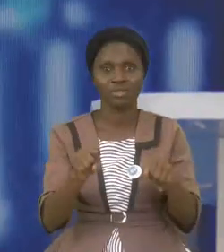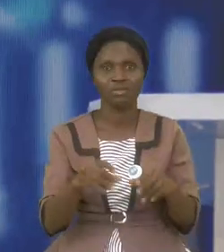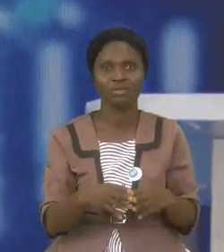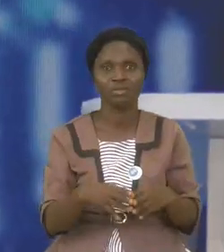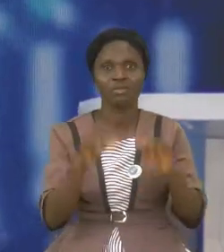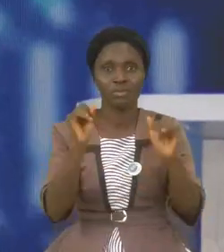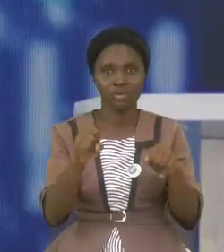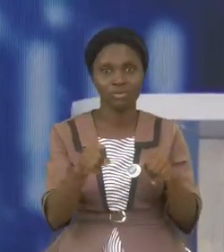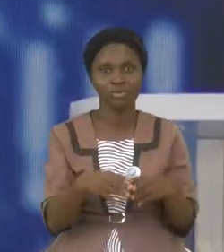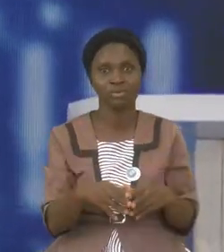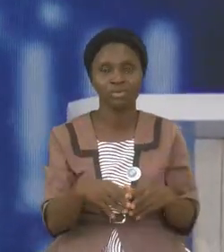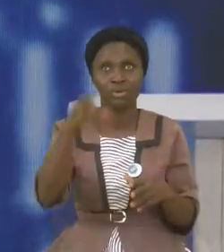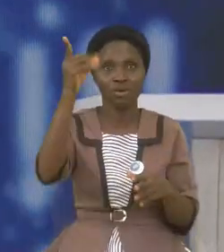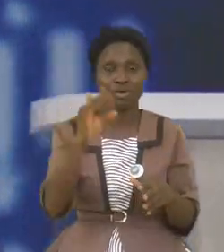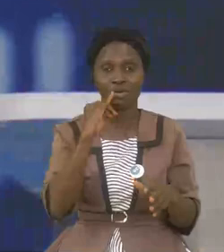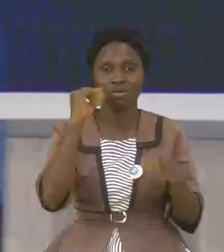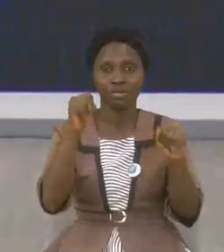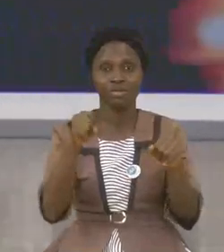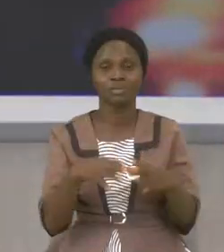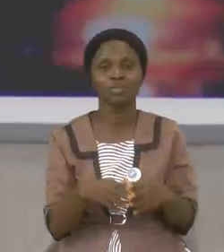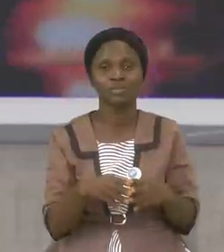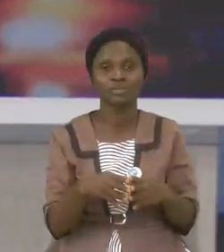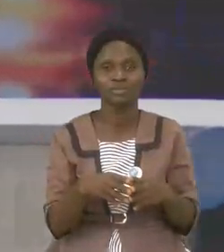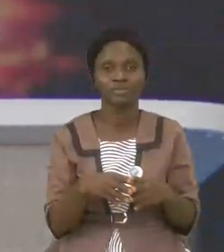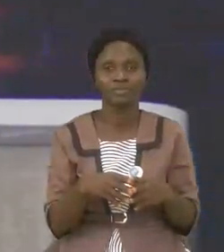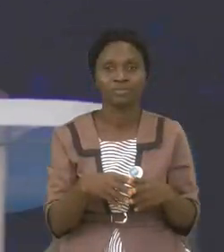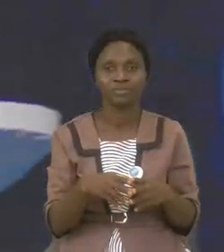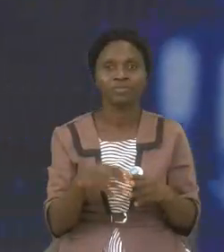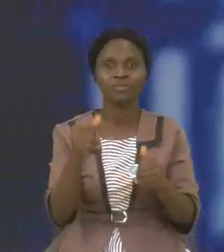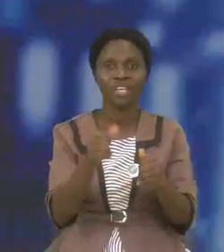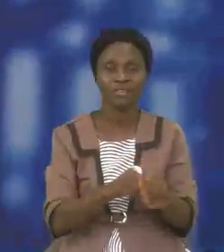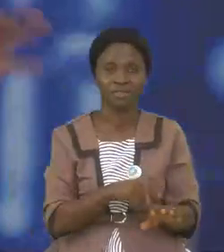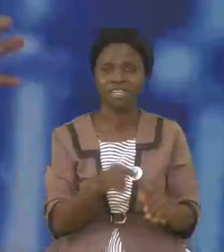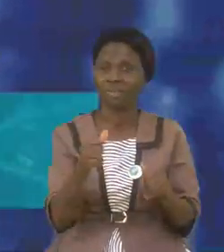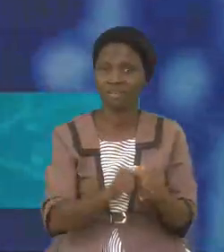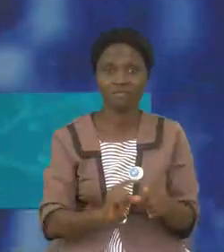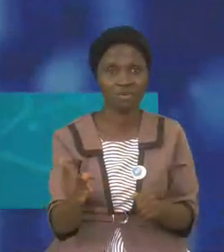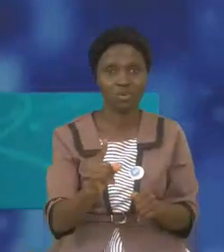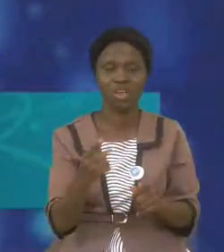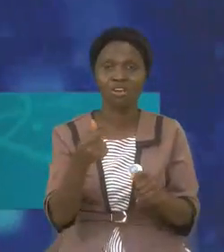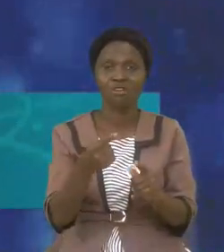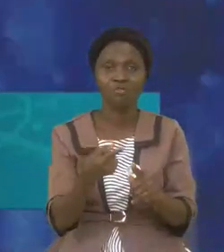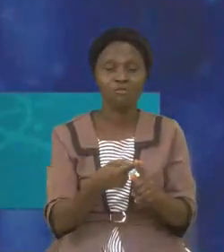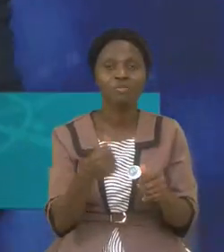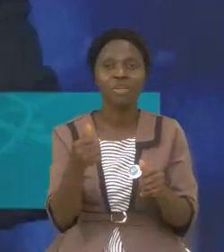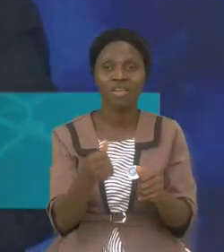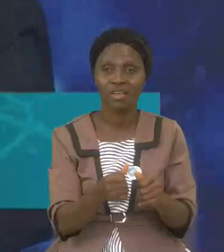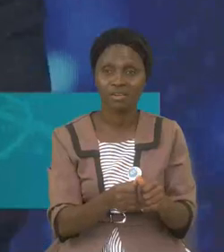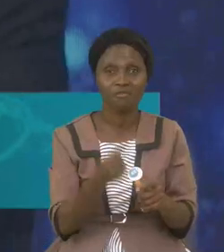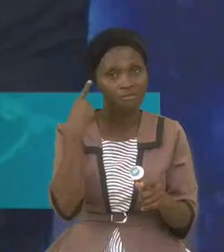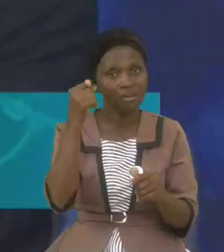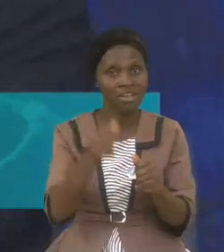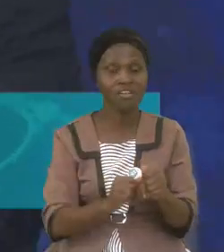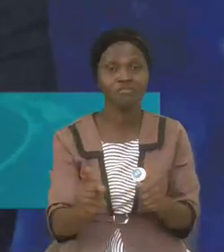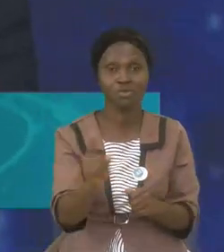capable, le Dieu qui est capable, à tout moment, en tout temps, en tout lieu, pour tout le